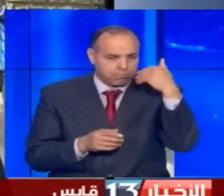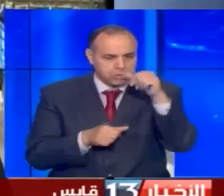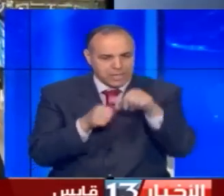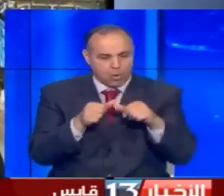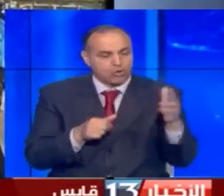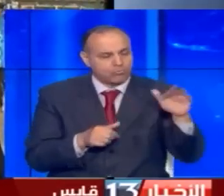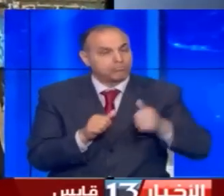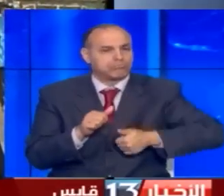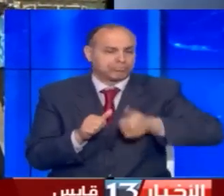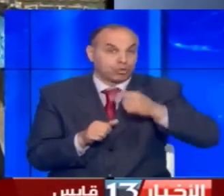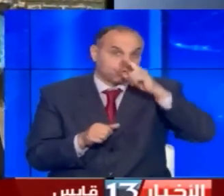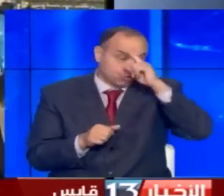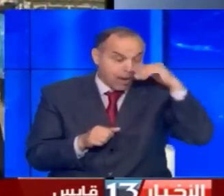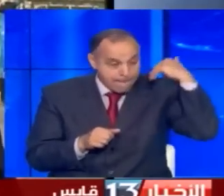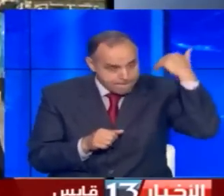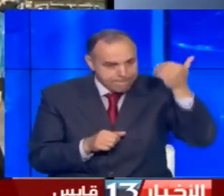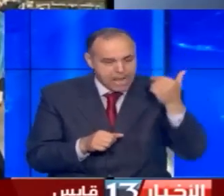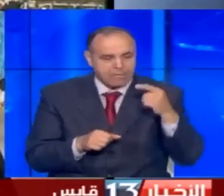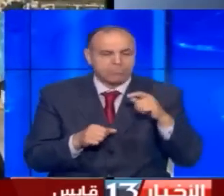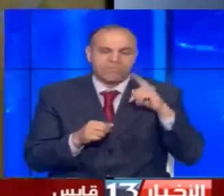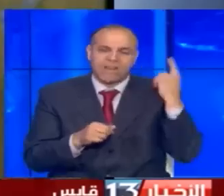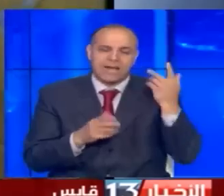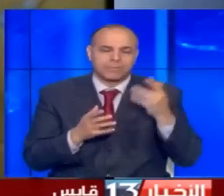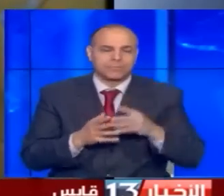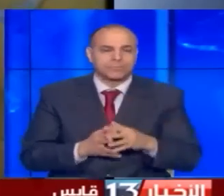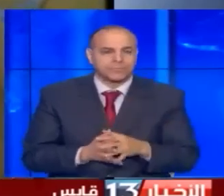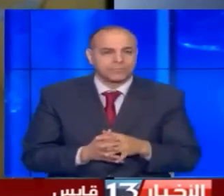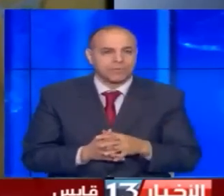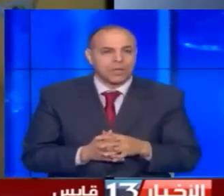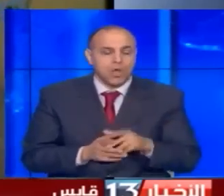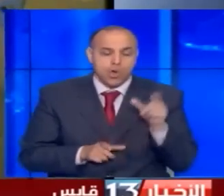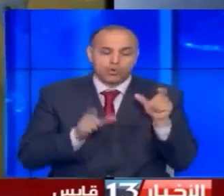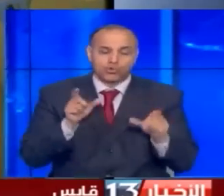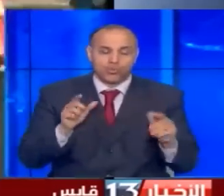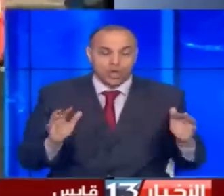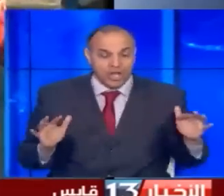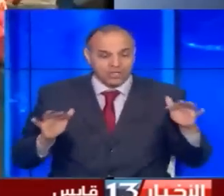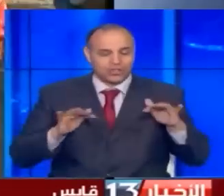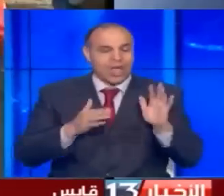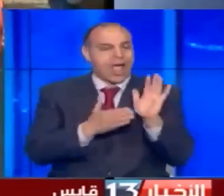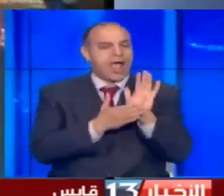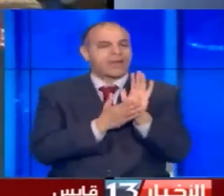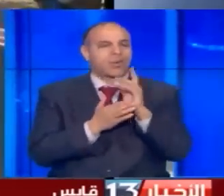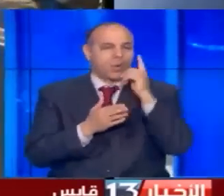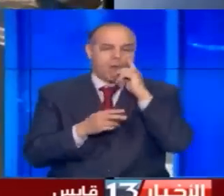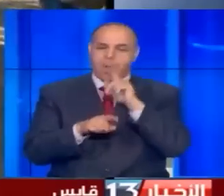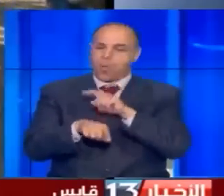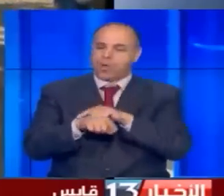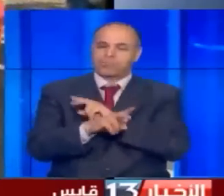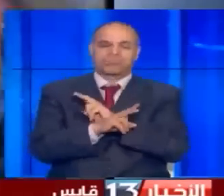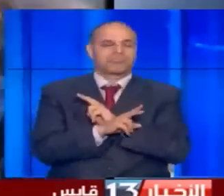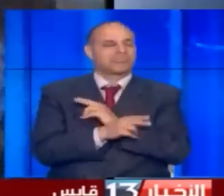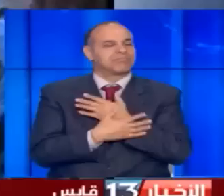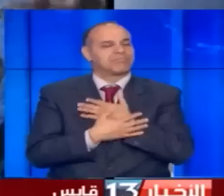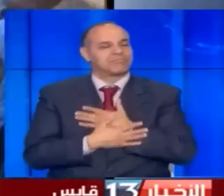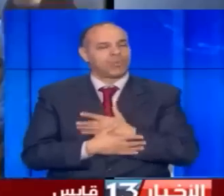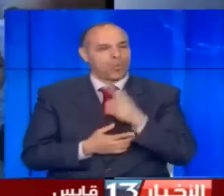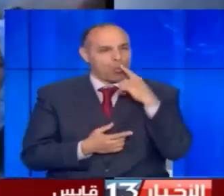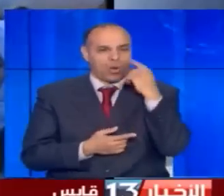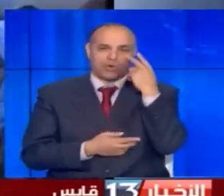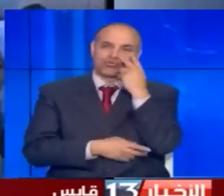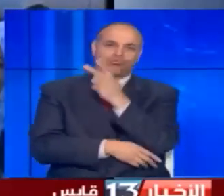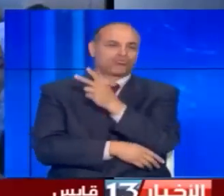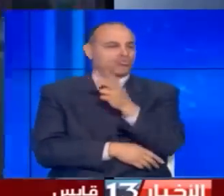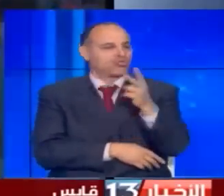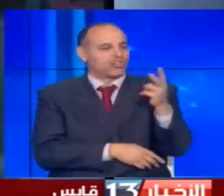تكون أحسن ويكون بالفعل مهرجان دولي إن شاء الله. الجمهور الذي تابع هذا العرض قضى وقتا ممتعا مع مختلف اللوحات التي